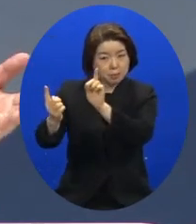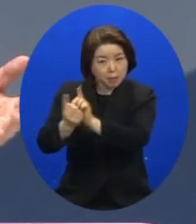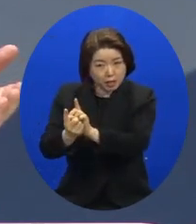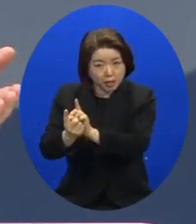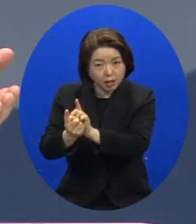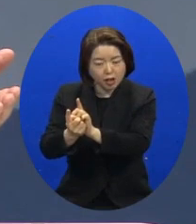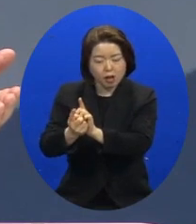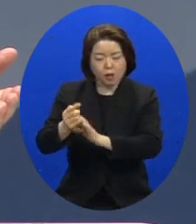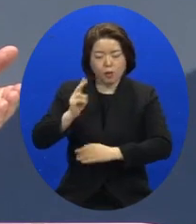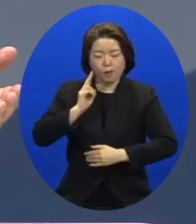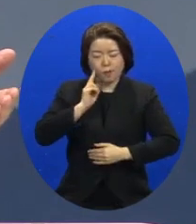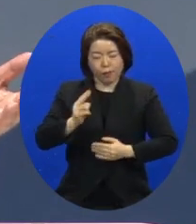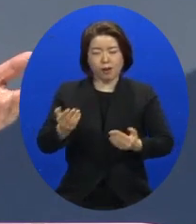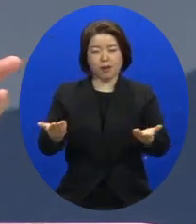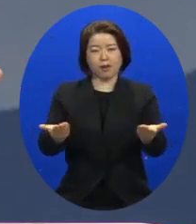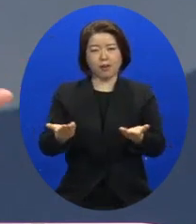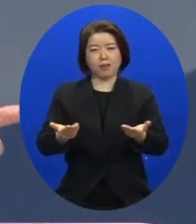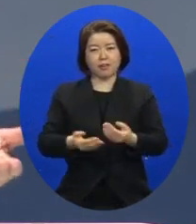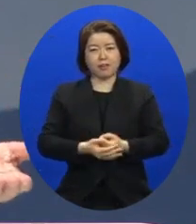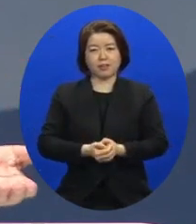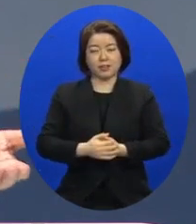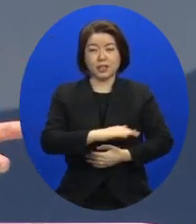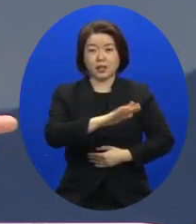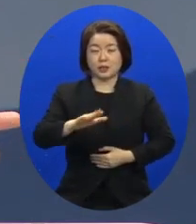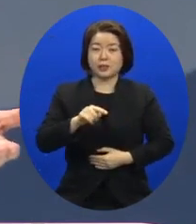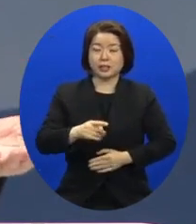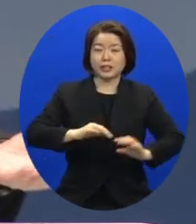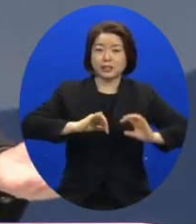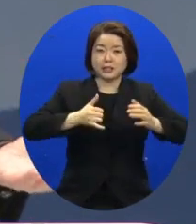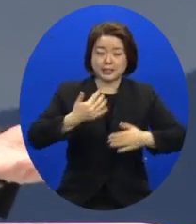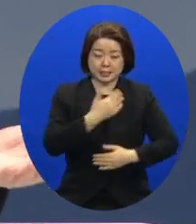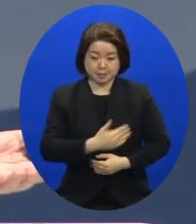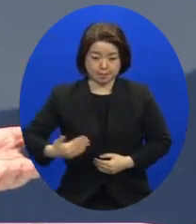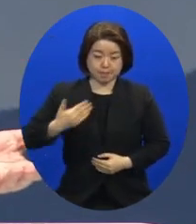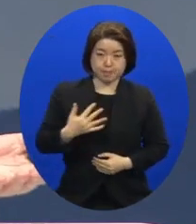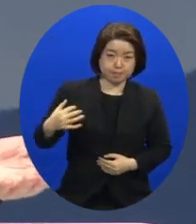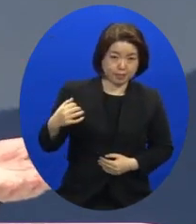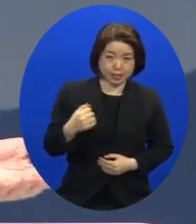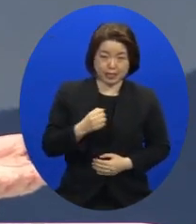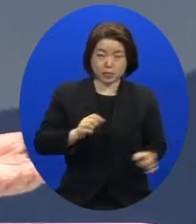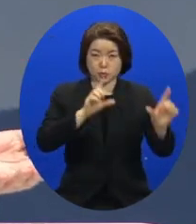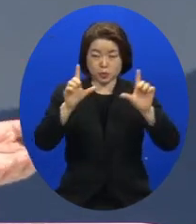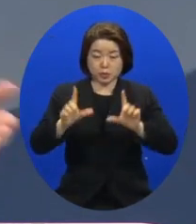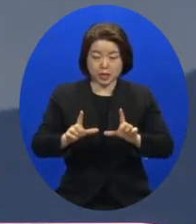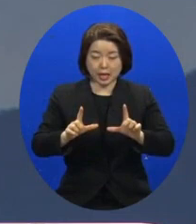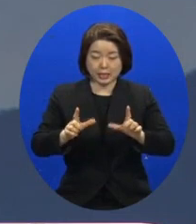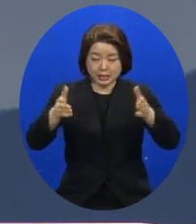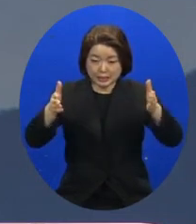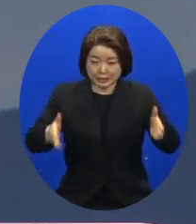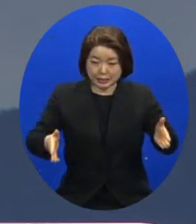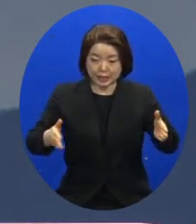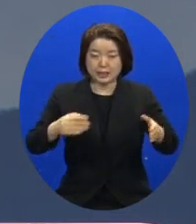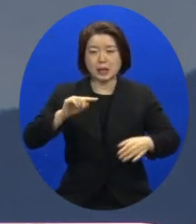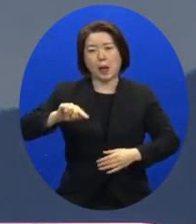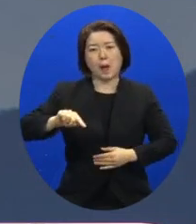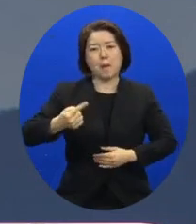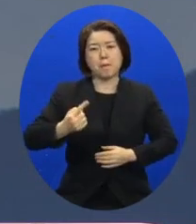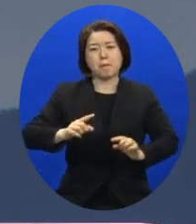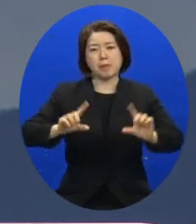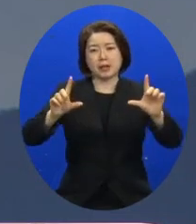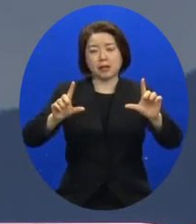정말 끔찍한 일입니다. 우리가 이 세상에 육신으로 사는 게 길어도 100년입니다. 지나고 보면 아주